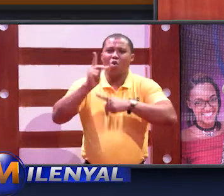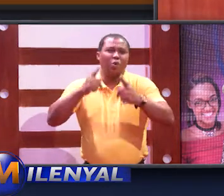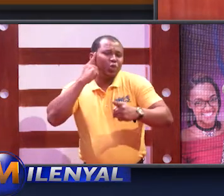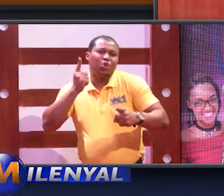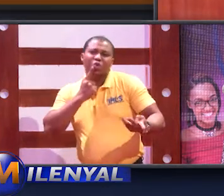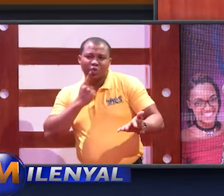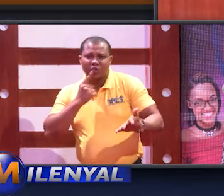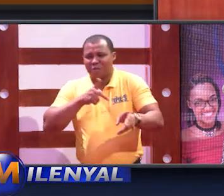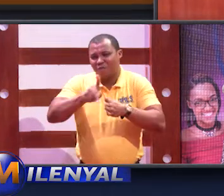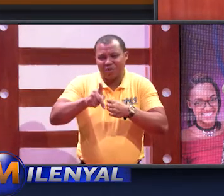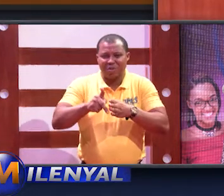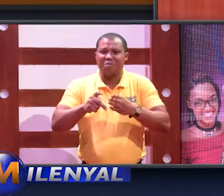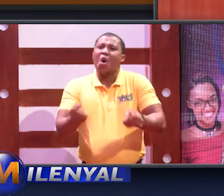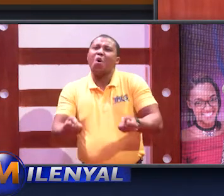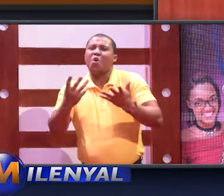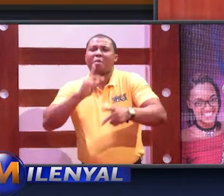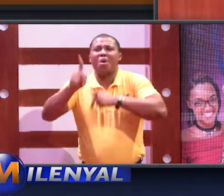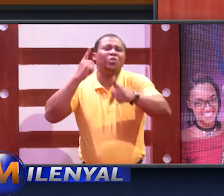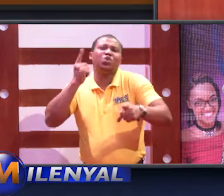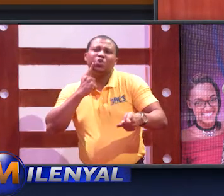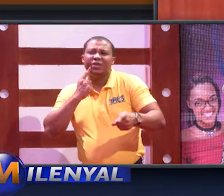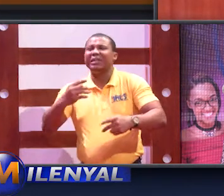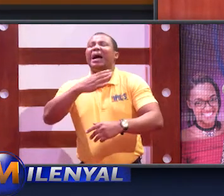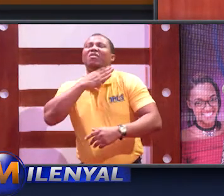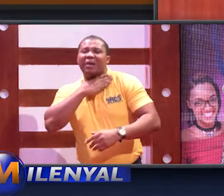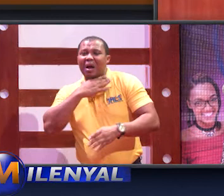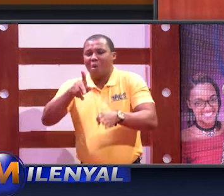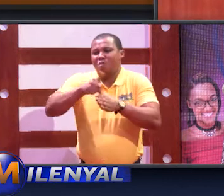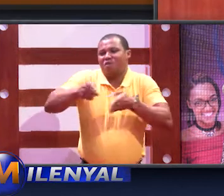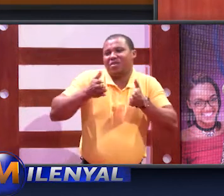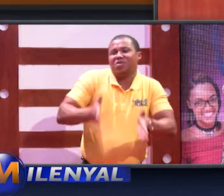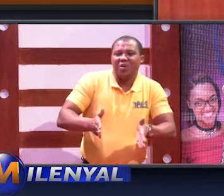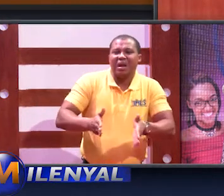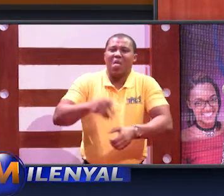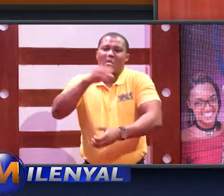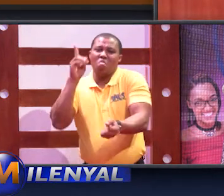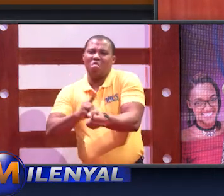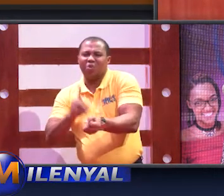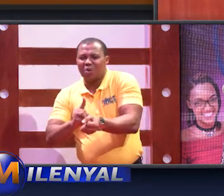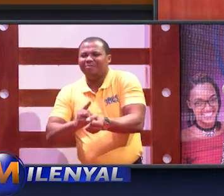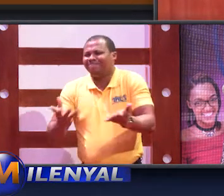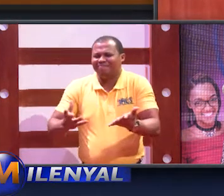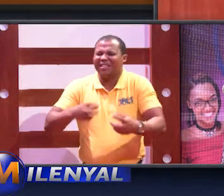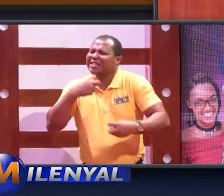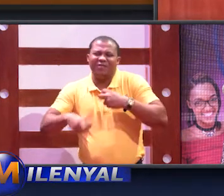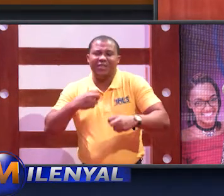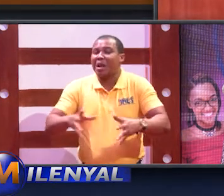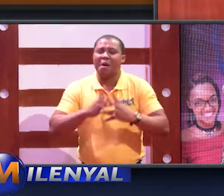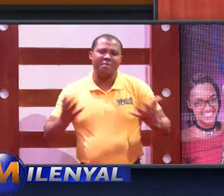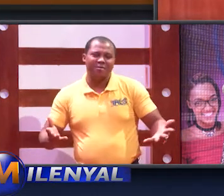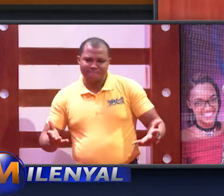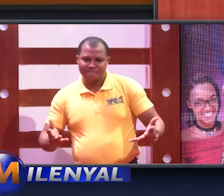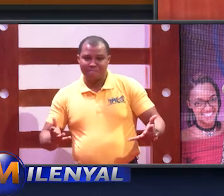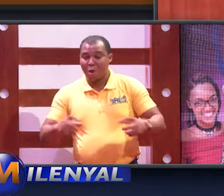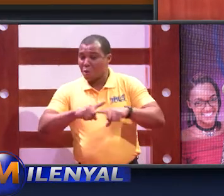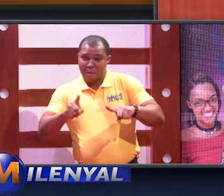qui ingénieur, combien qui. Même boss maçon, c'est difficile pour les jeunes de moun qui soude, qui gen bagay ça. Donc, c'est un constat. Donc, dans